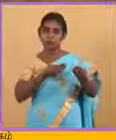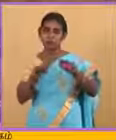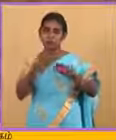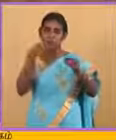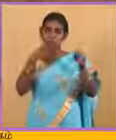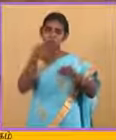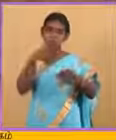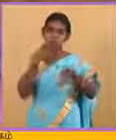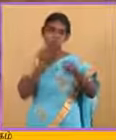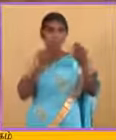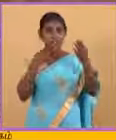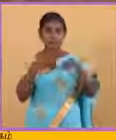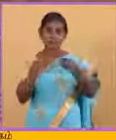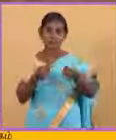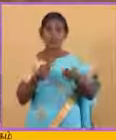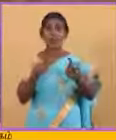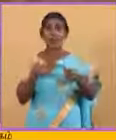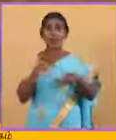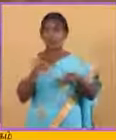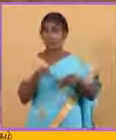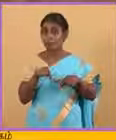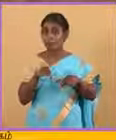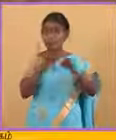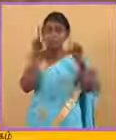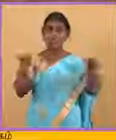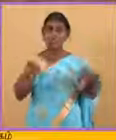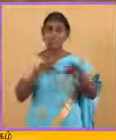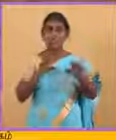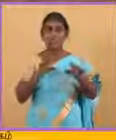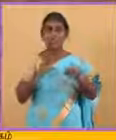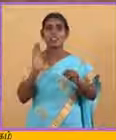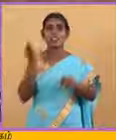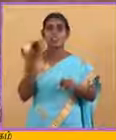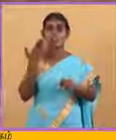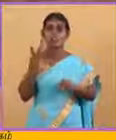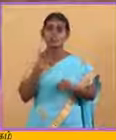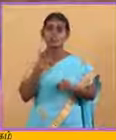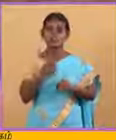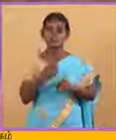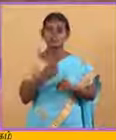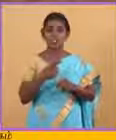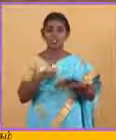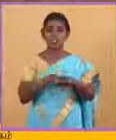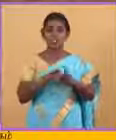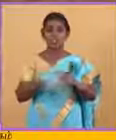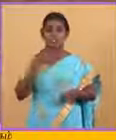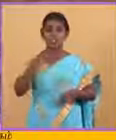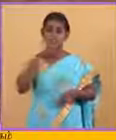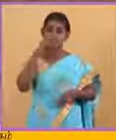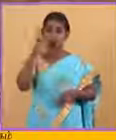இப்போ என்ன செஞ்சுருக்கோம், கணினி தமிழ் என்ற மகுடத்தையும் சூட்டியுள்ளோம் என்று சொல்லும் பொழுது எனக்கு பெருமையாக உள்ளதுமான